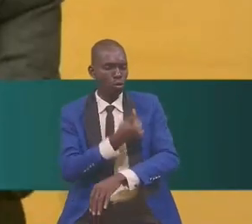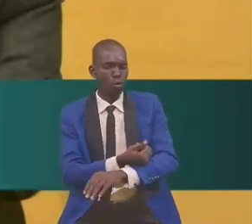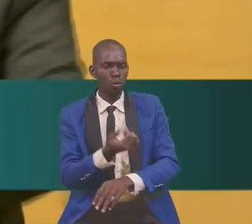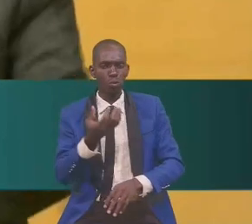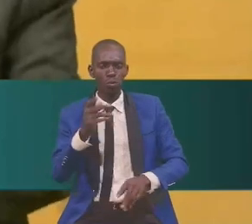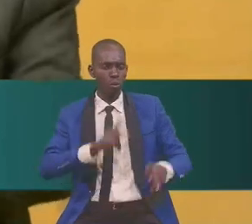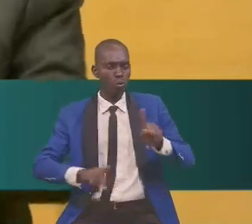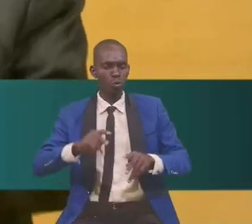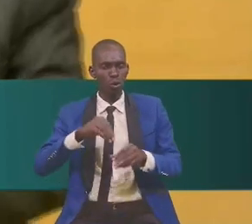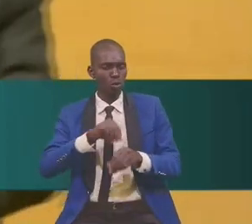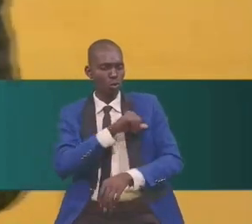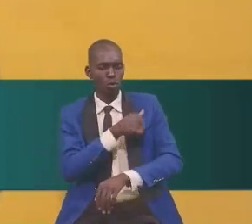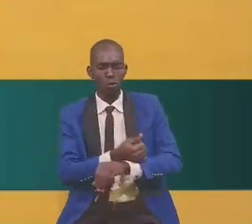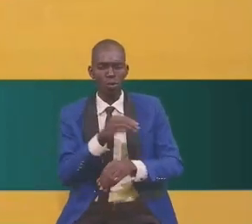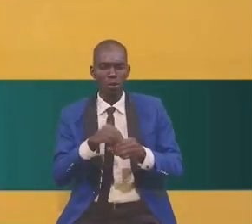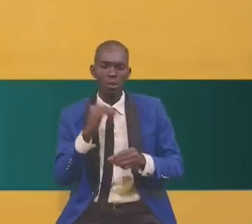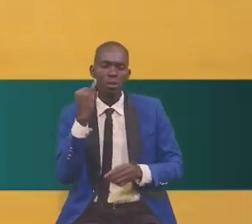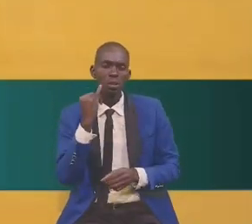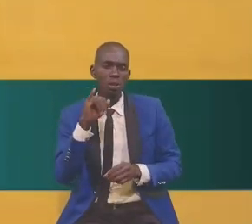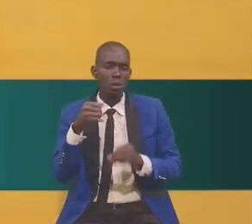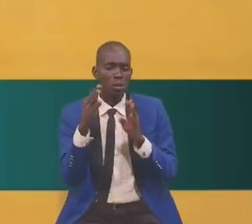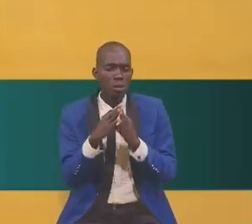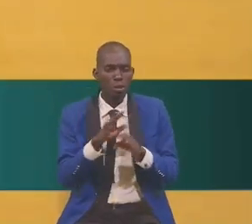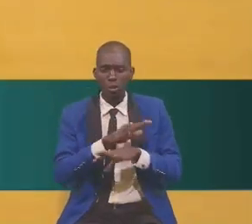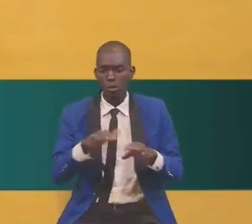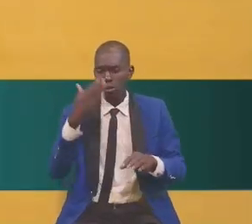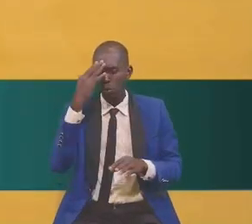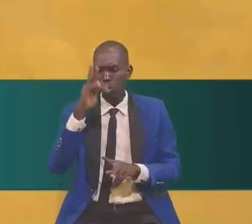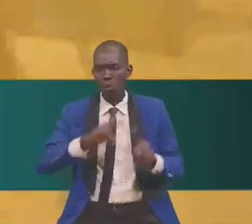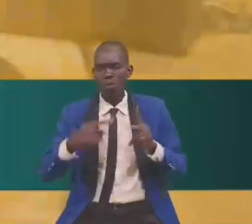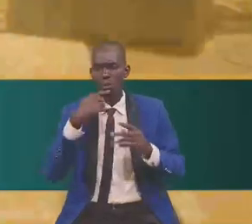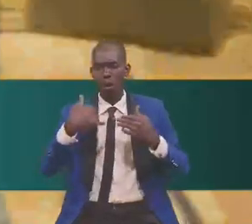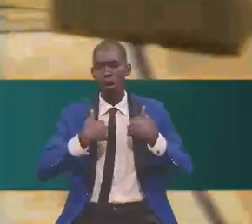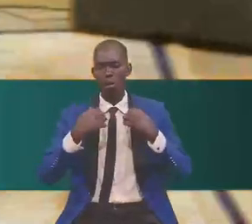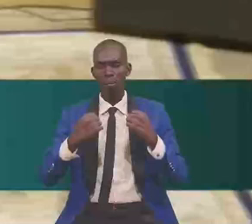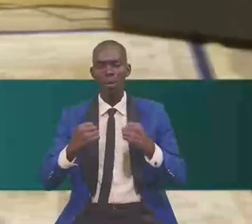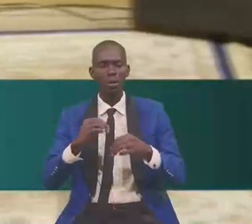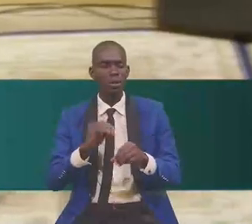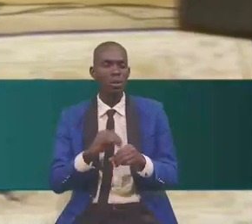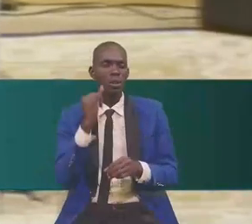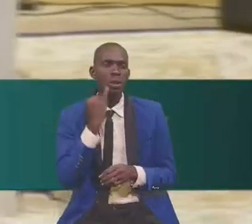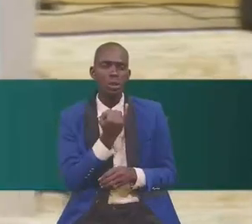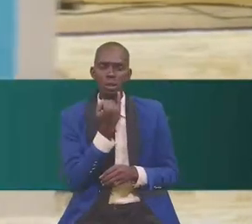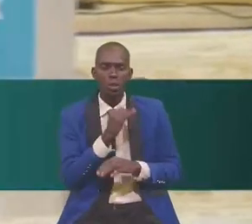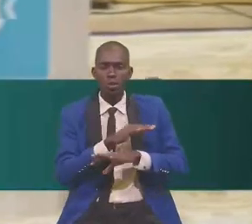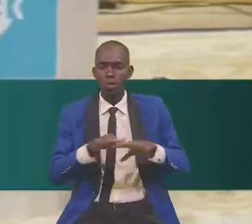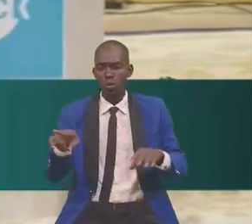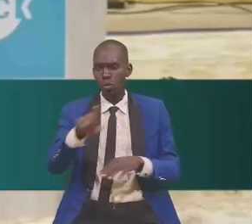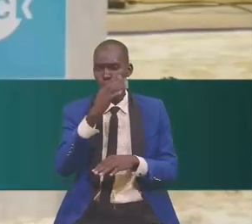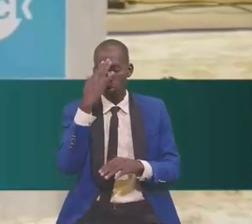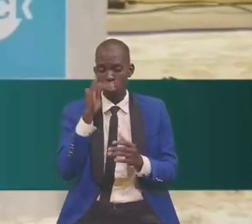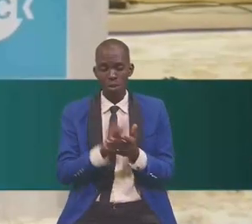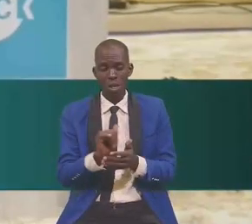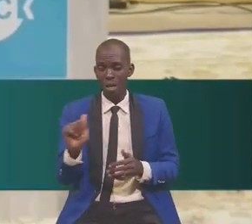pas les autorités du pays d'Israël? Est-ce que vous ne connaissez pas que tout ce que nous disons ne va pas